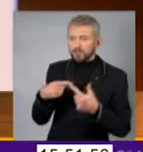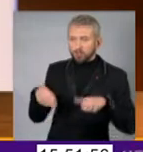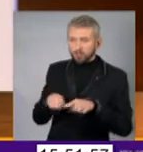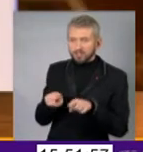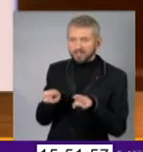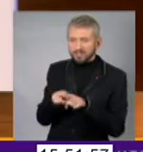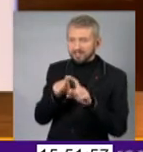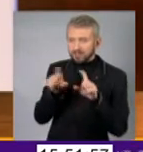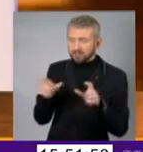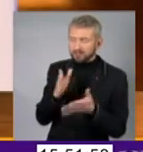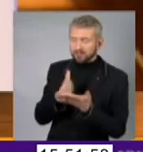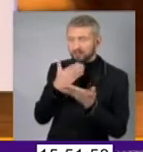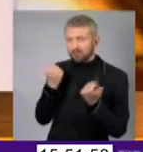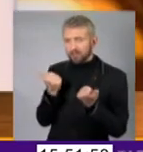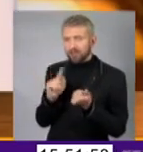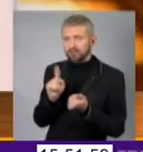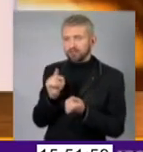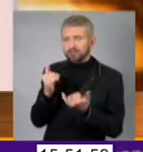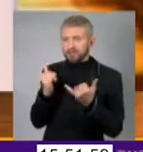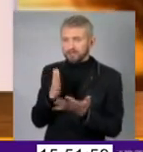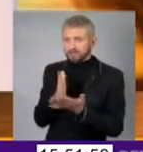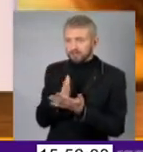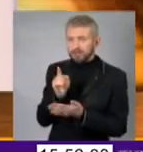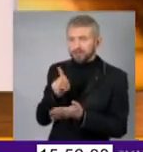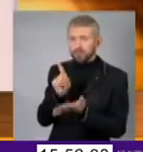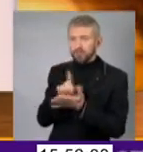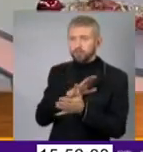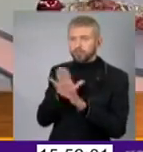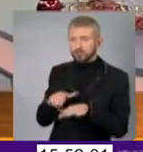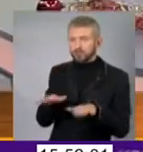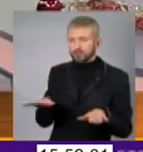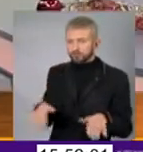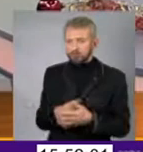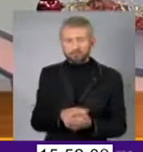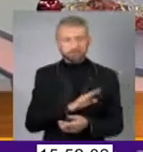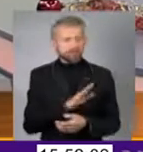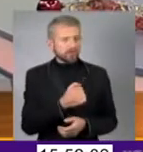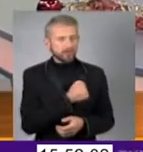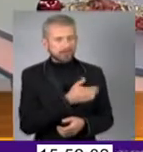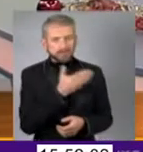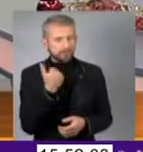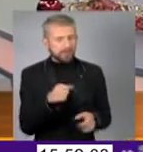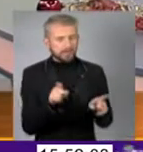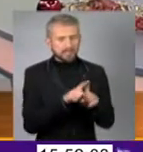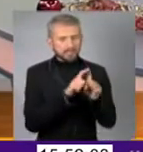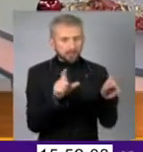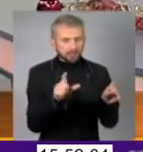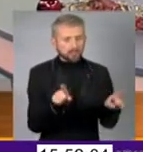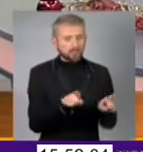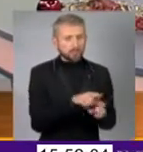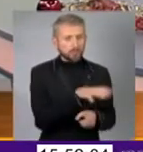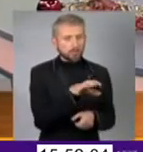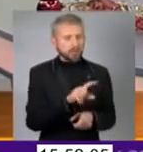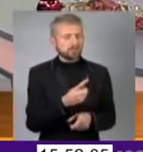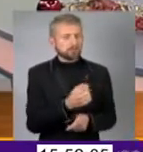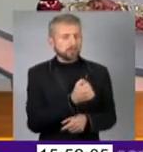заклади, які зараз перебувають, і там мають бути потім дитячі садочки? Ні, на жаль, немає таких закладів, таких об'єктів. Чому я кажу